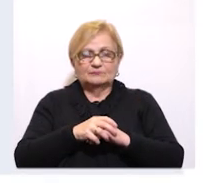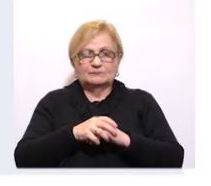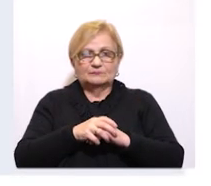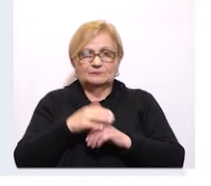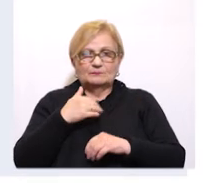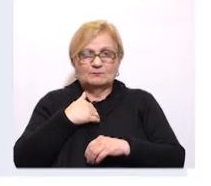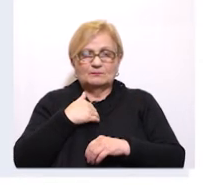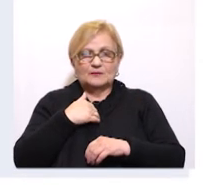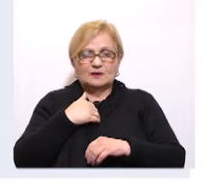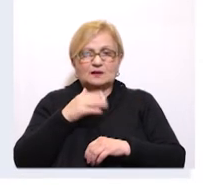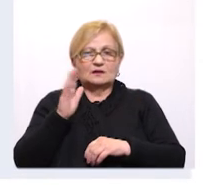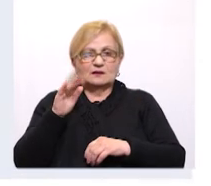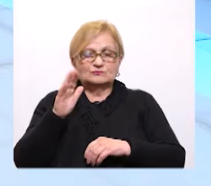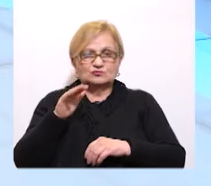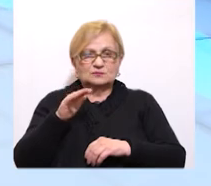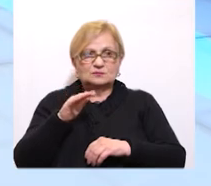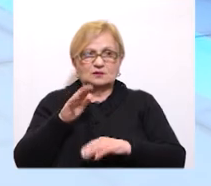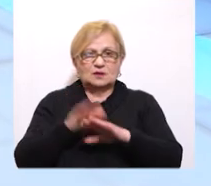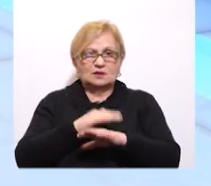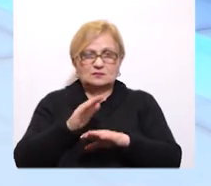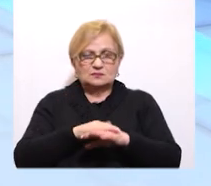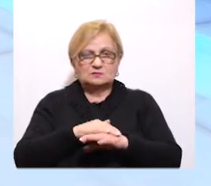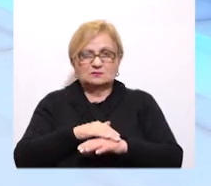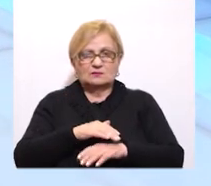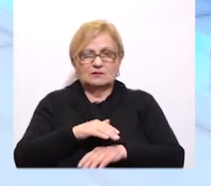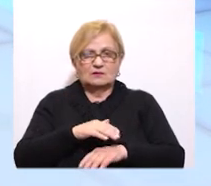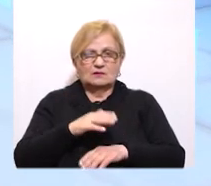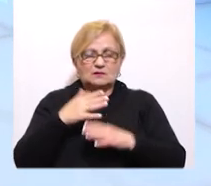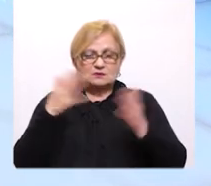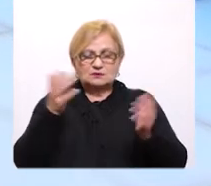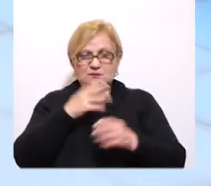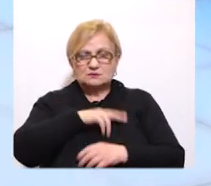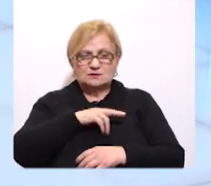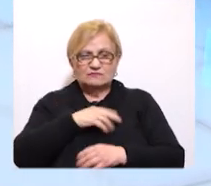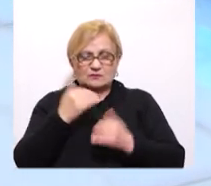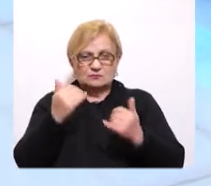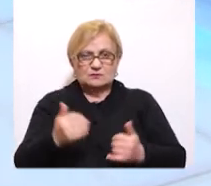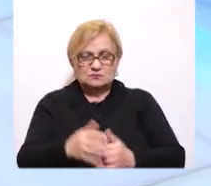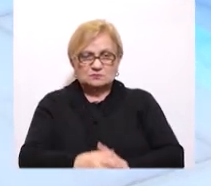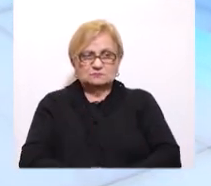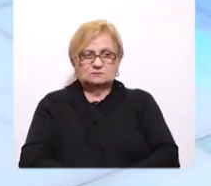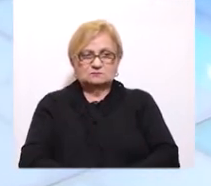მე კი დაგემშვიდობებით, კეთილი სურვილებით და დიდი სიყვარულით.